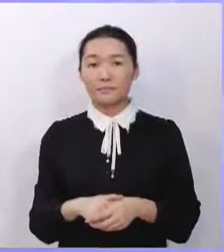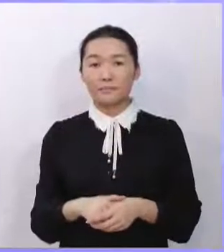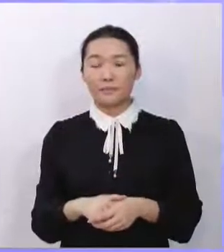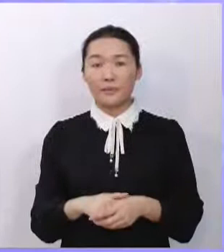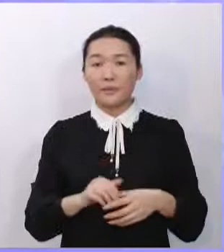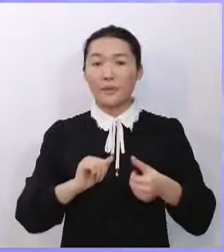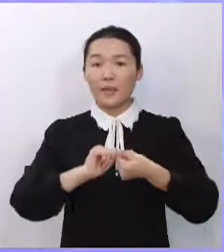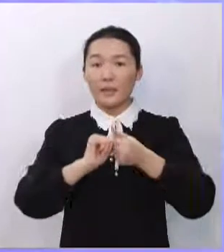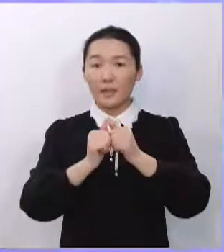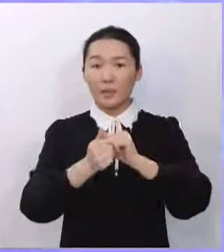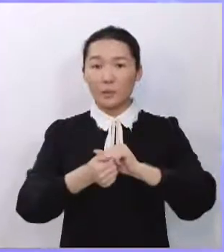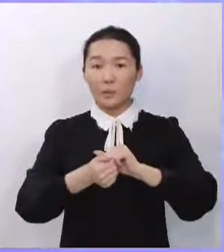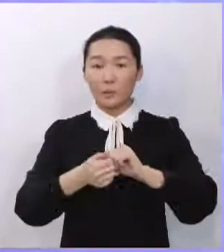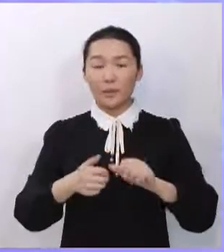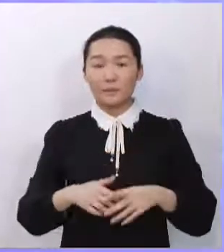Эсиңерге туткула.